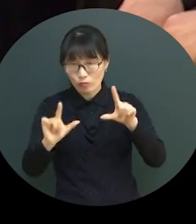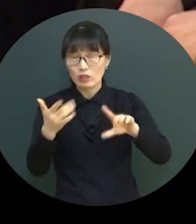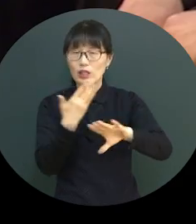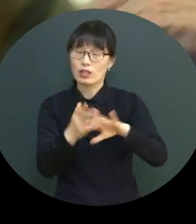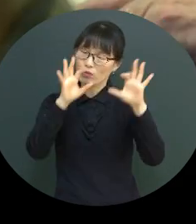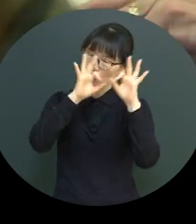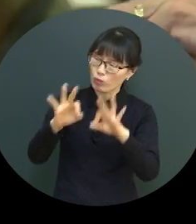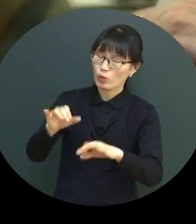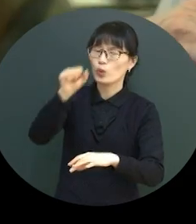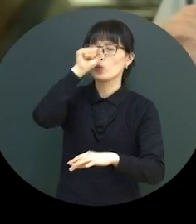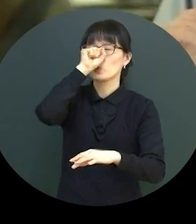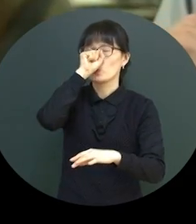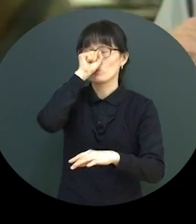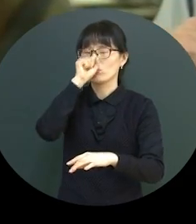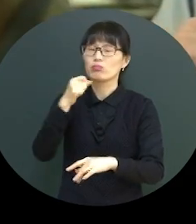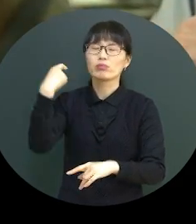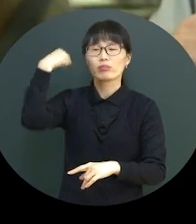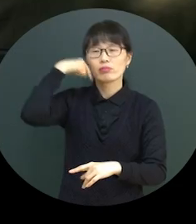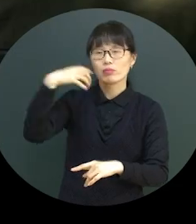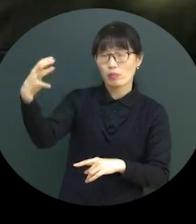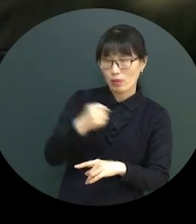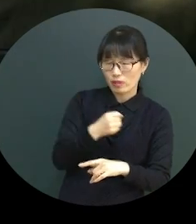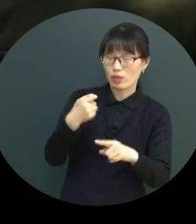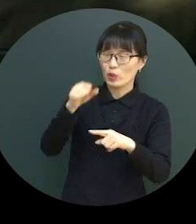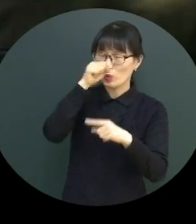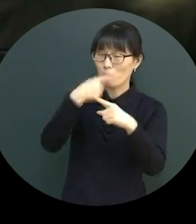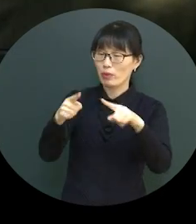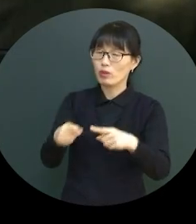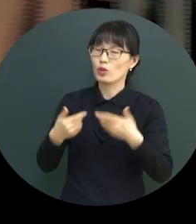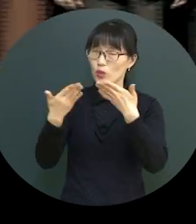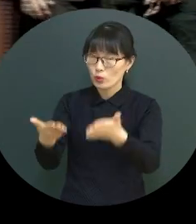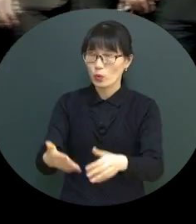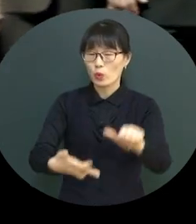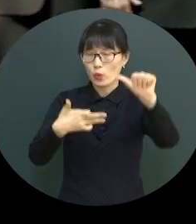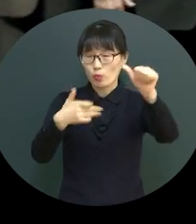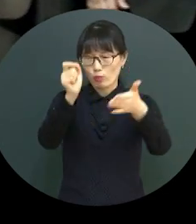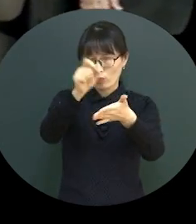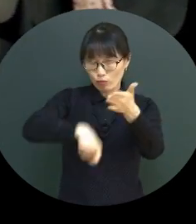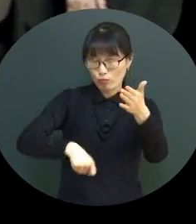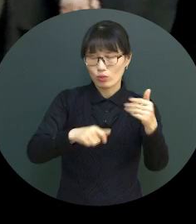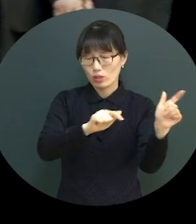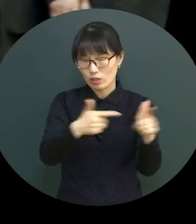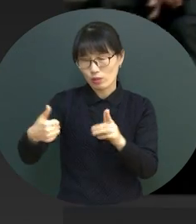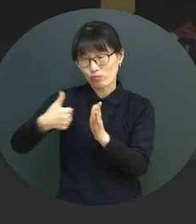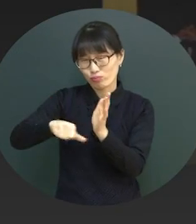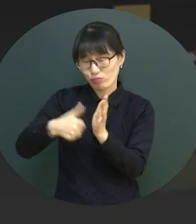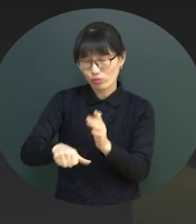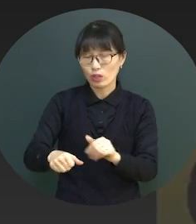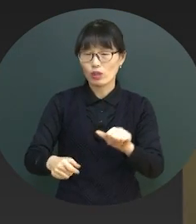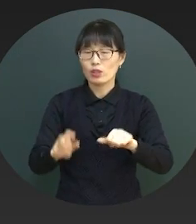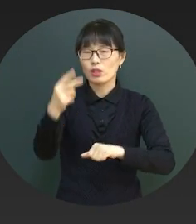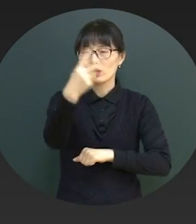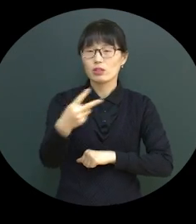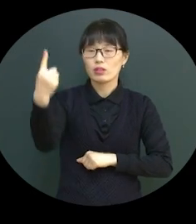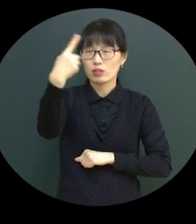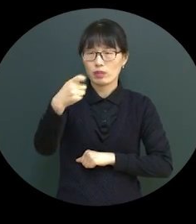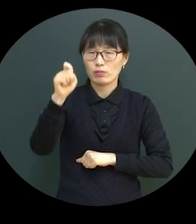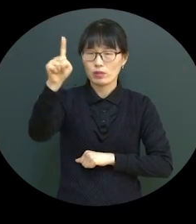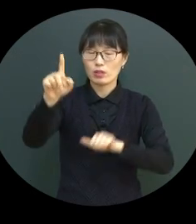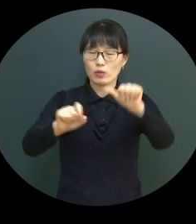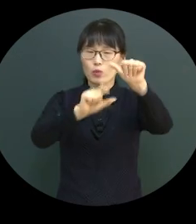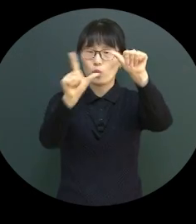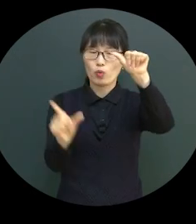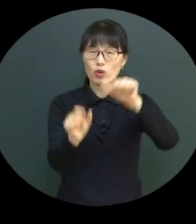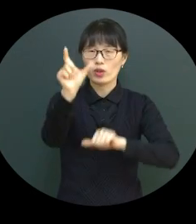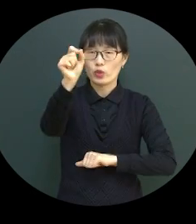선례가 되었다는 평가를 받아 5.18 민주화운동 기록물이 2011년 5월에 유네스코